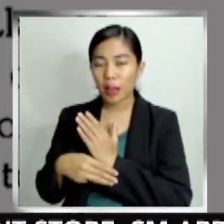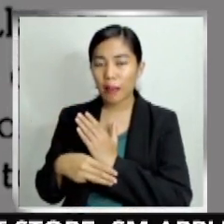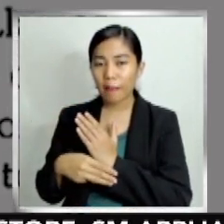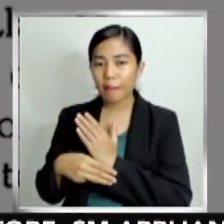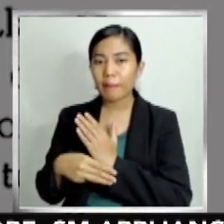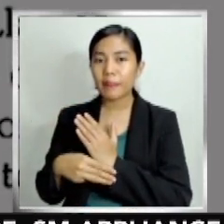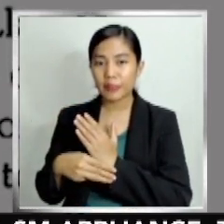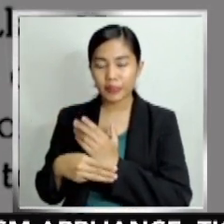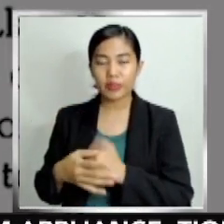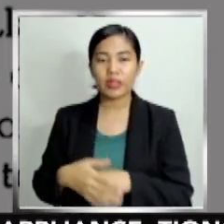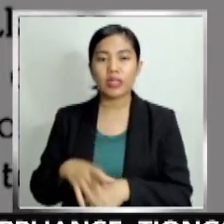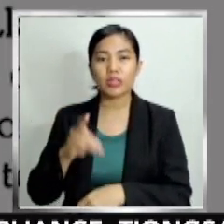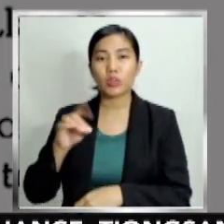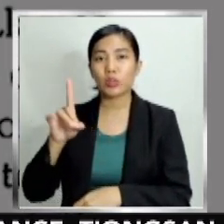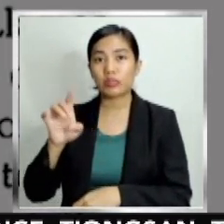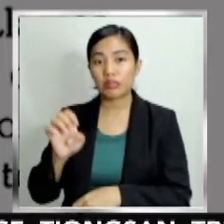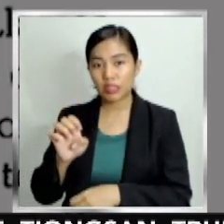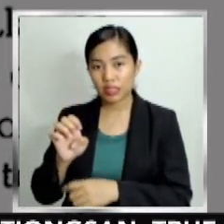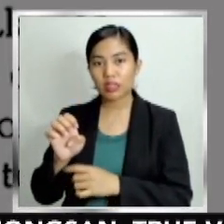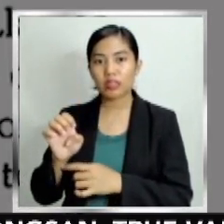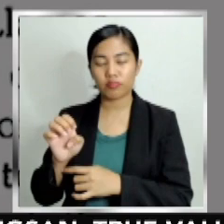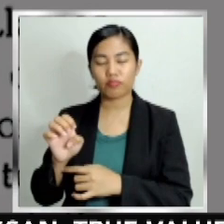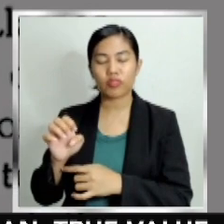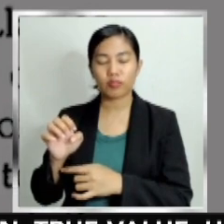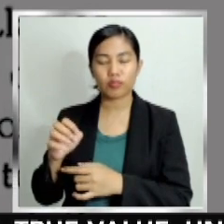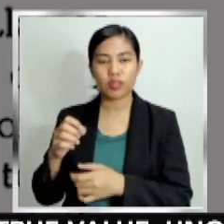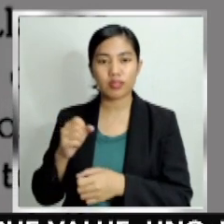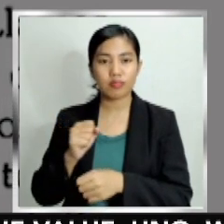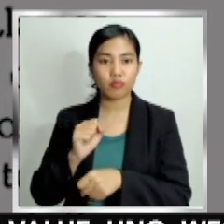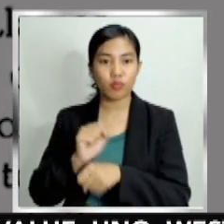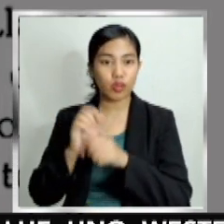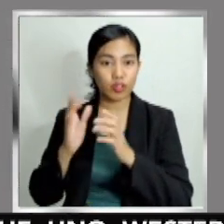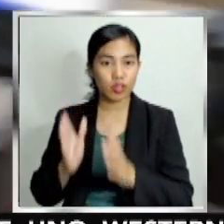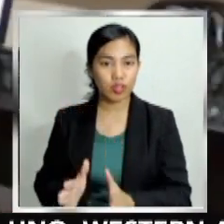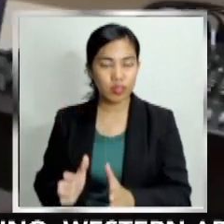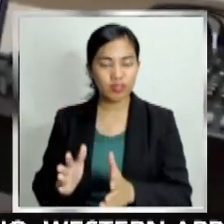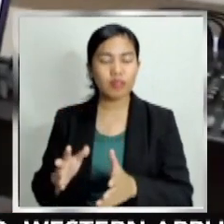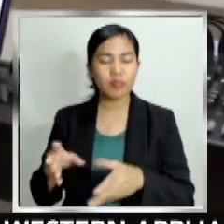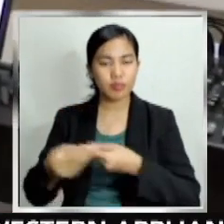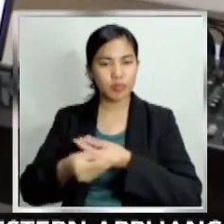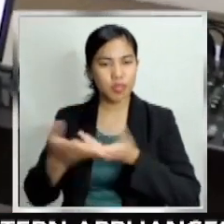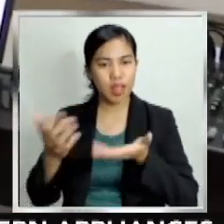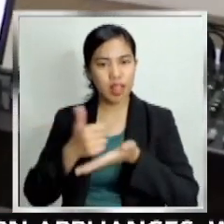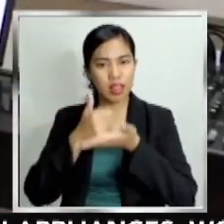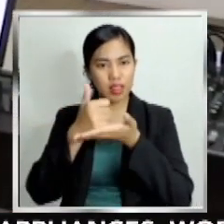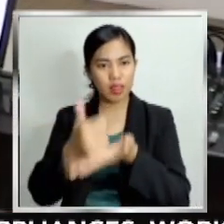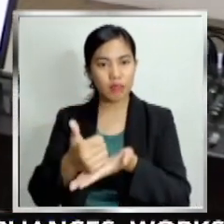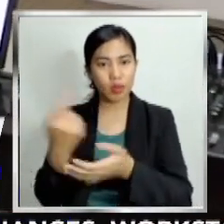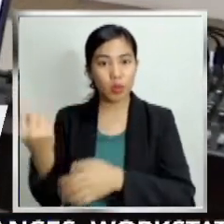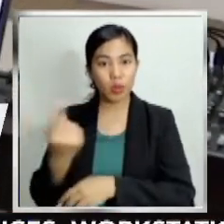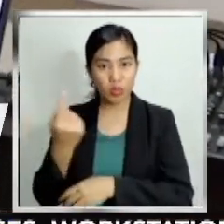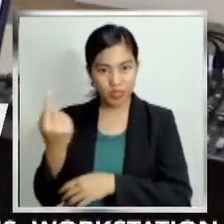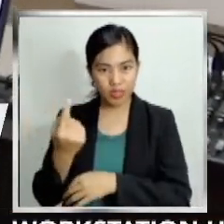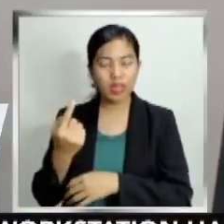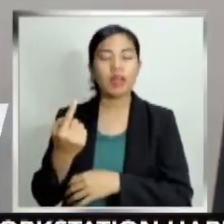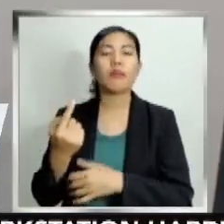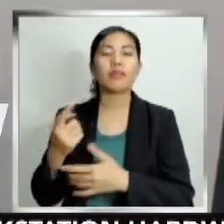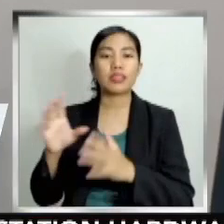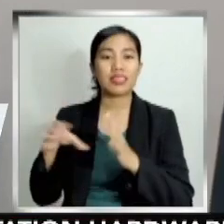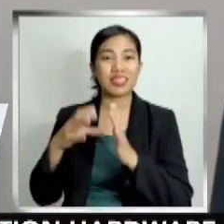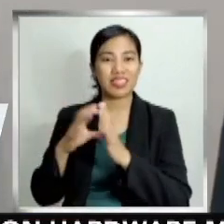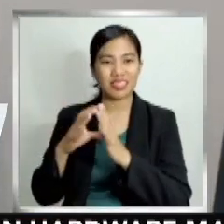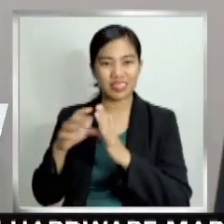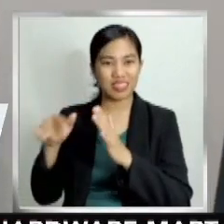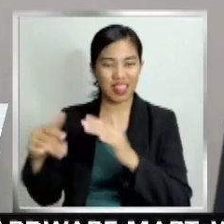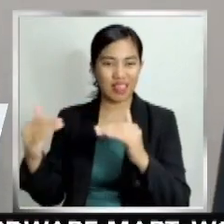Department ang mamimigay ng tulong at hanggang sa level lang ito ng munisipyo. Nauna nang inaprubahan ng COMELEC ang exemption sa